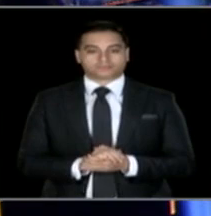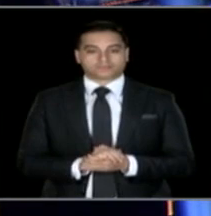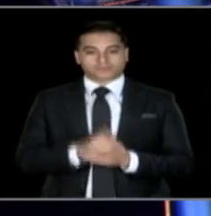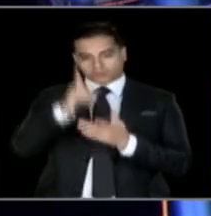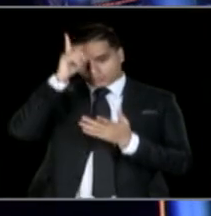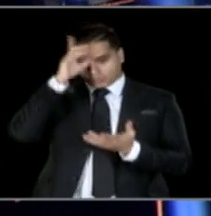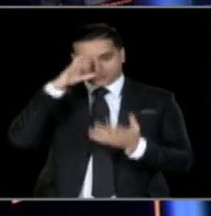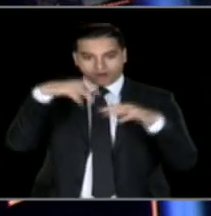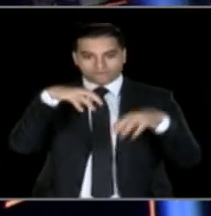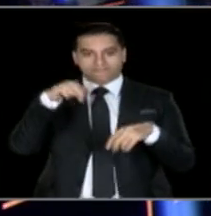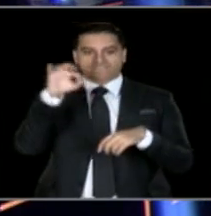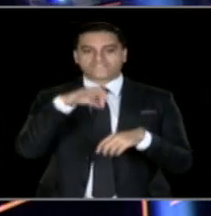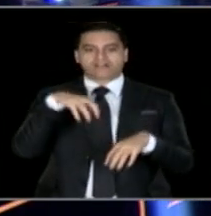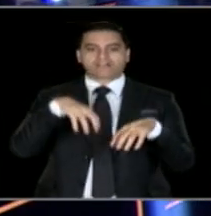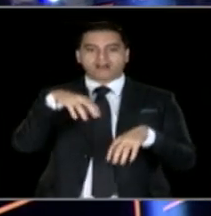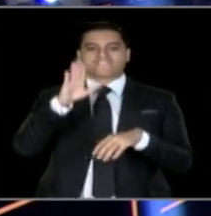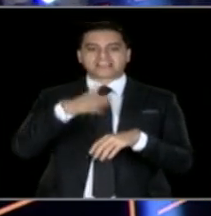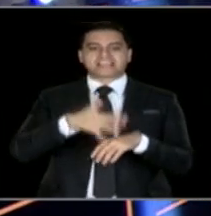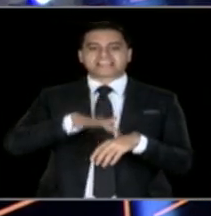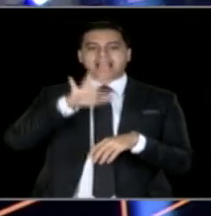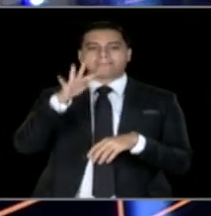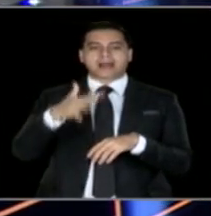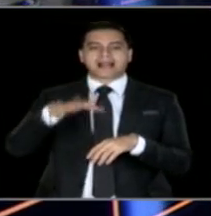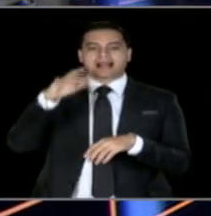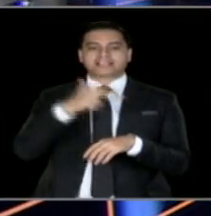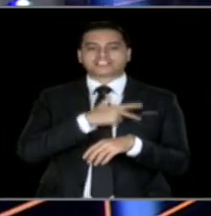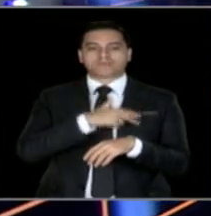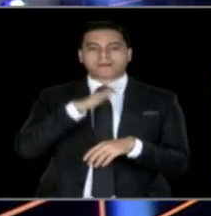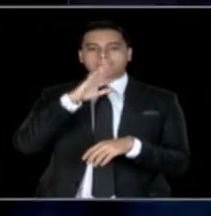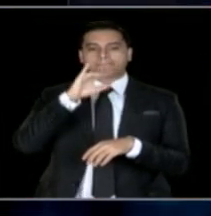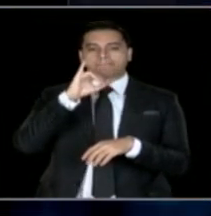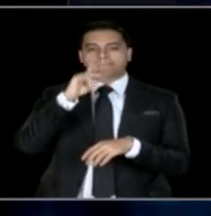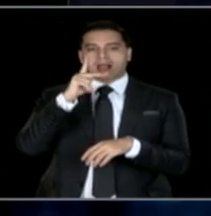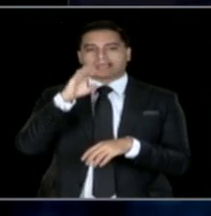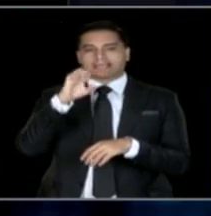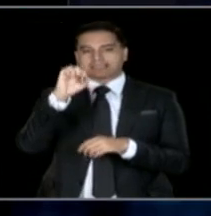جغرافيا: في أي قارة يقع جبل بايكس؟